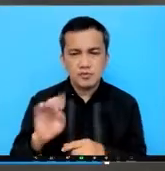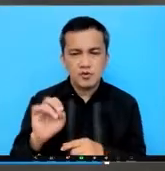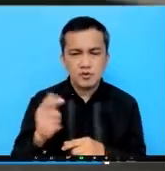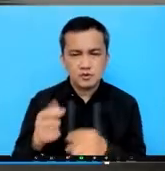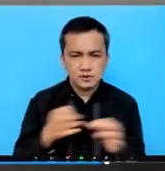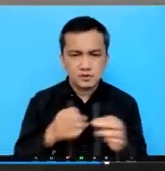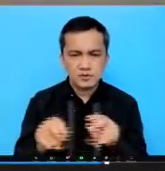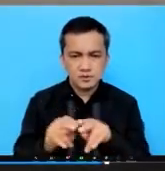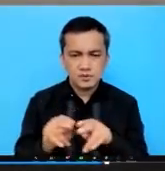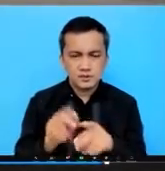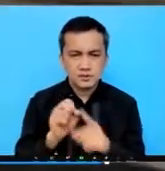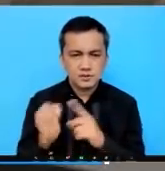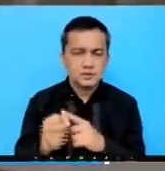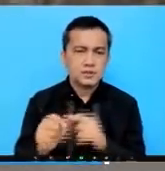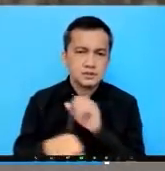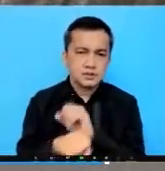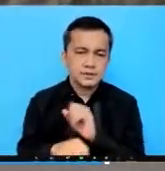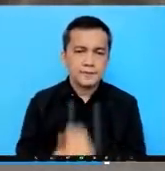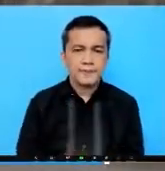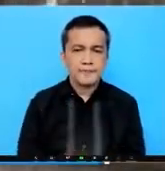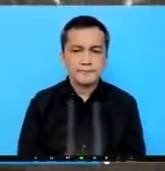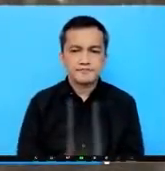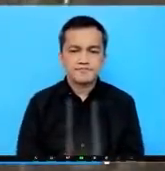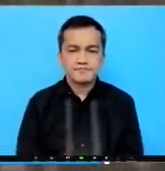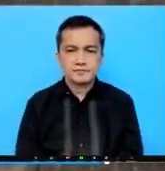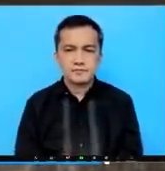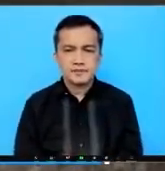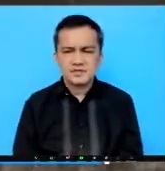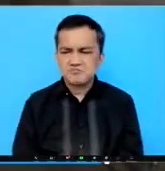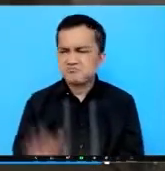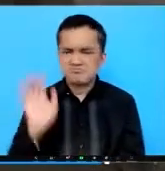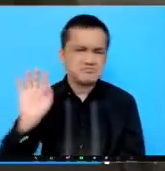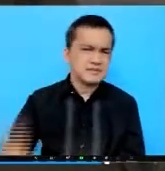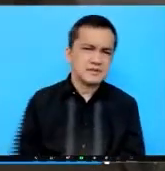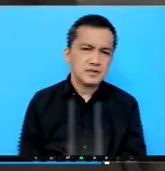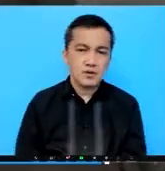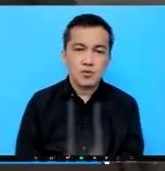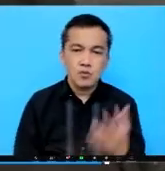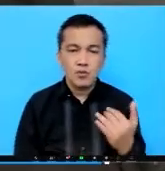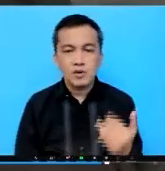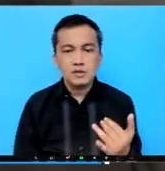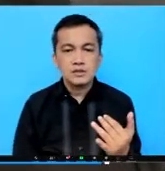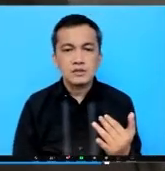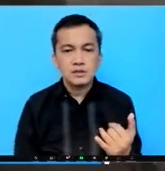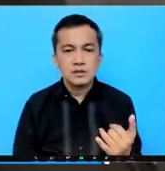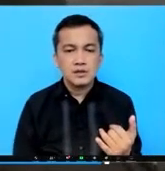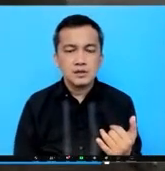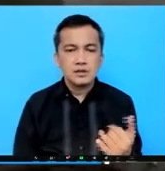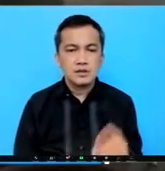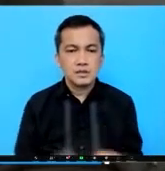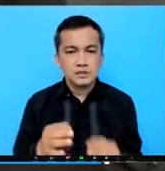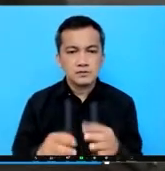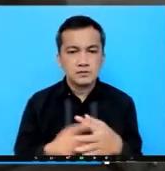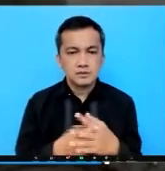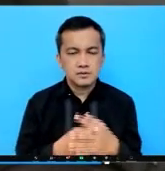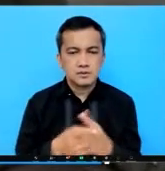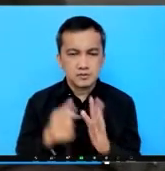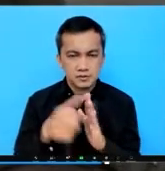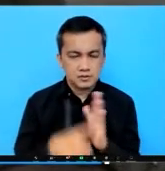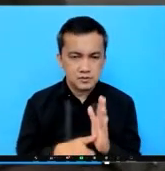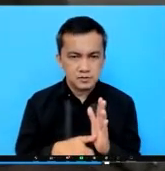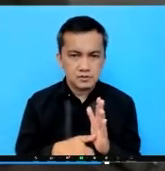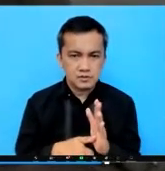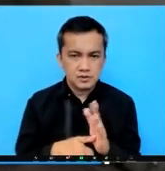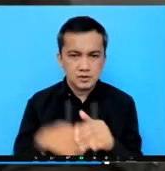mga eksena sa kanilang trabaho. Hindi po namin dapat pansinin kasi pagka po nasimulan ng embalming, napasukan